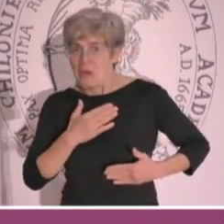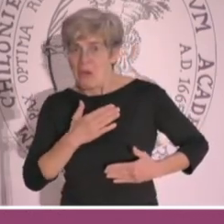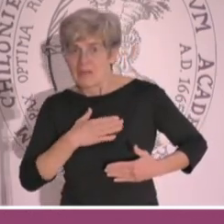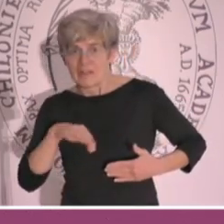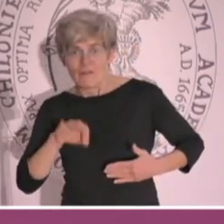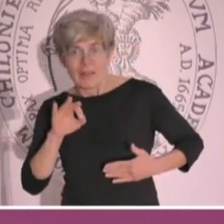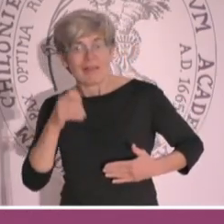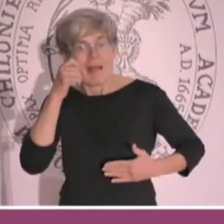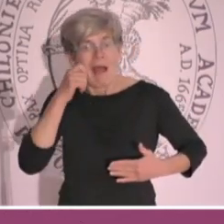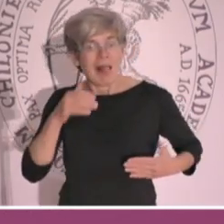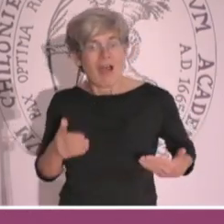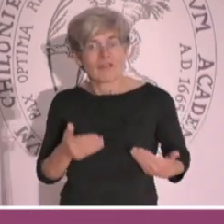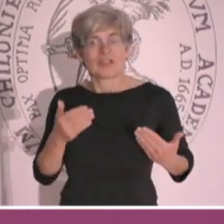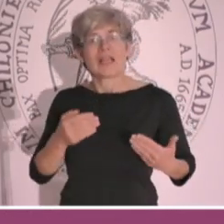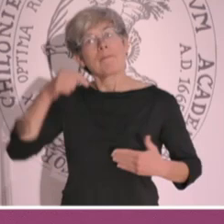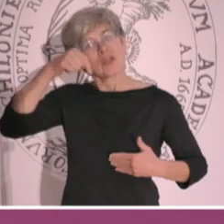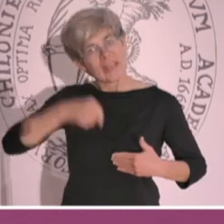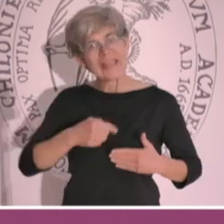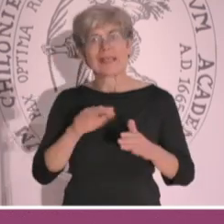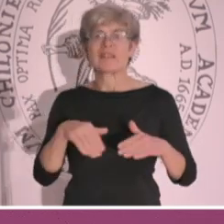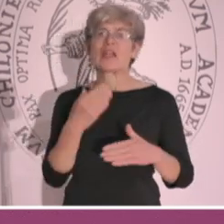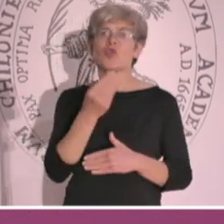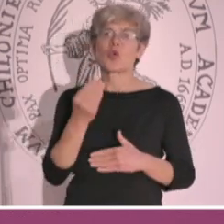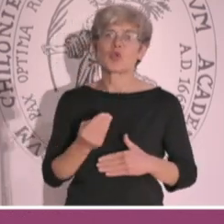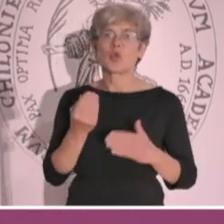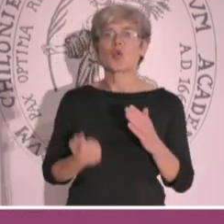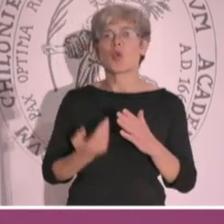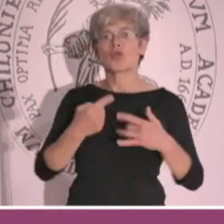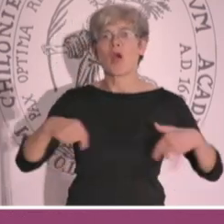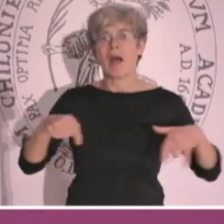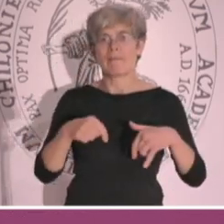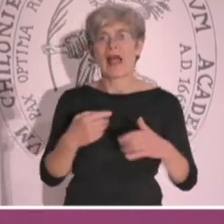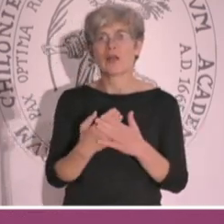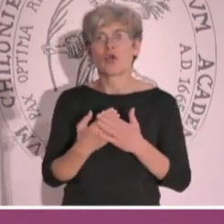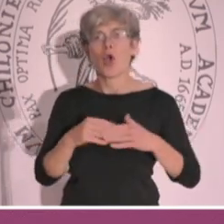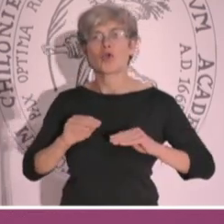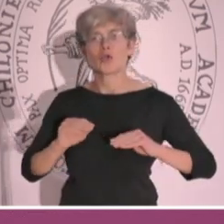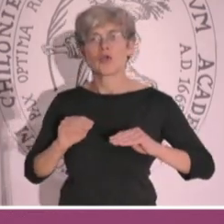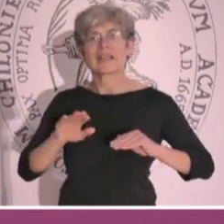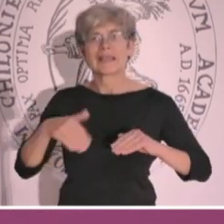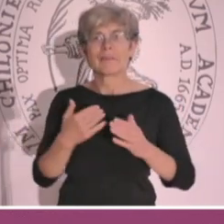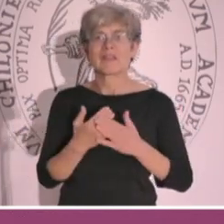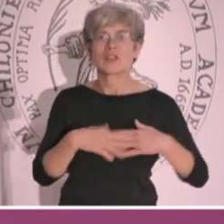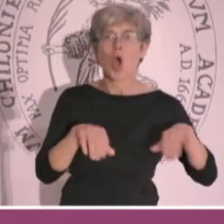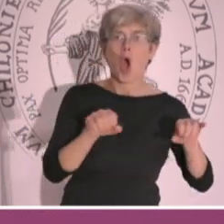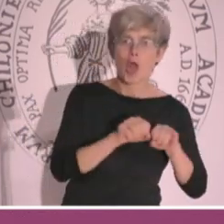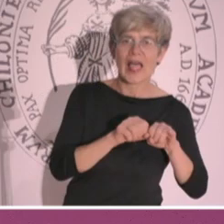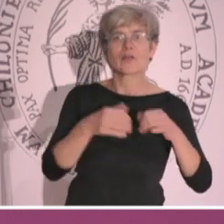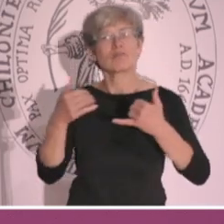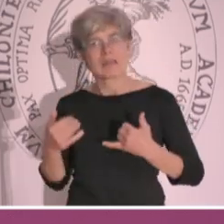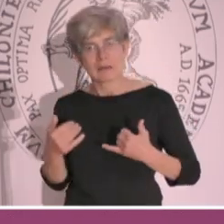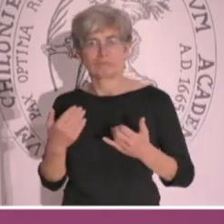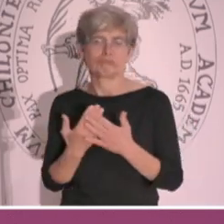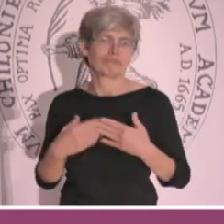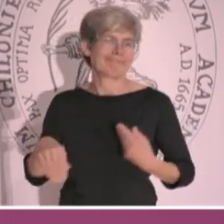entdecken, können Sie in unserer Kunst- und Kulturabteilung. Und die Kurse finden in diesem Semester online und in Präsenz statt. Also es ist ein